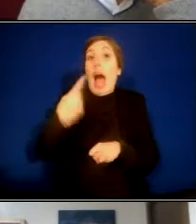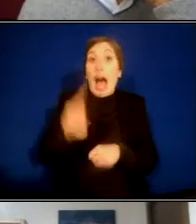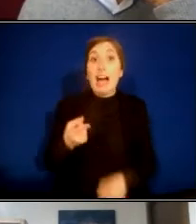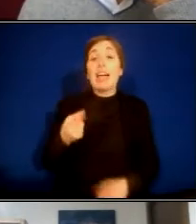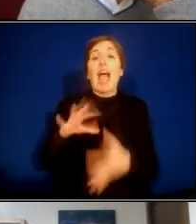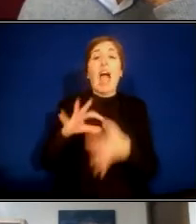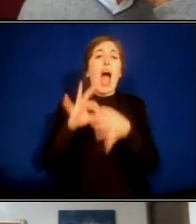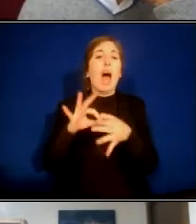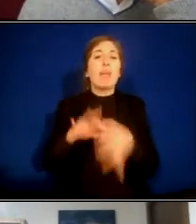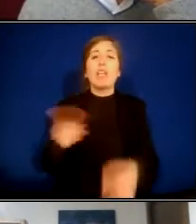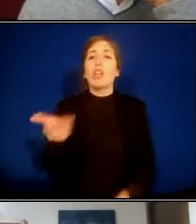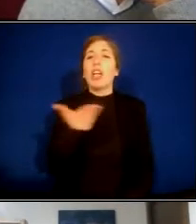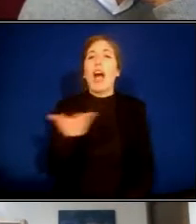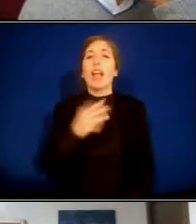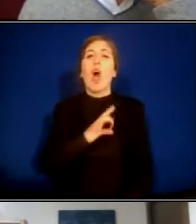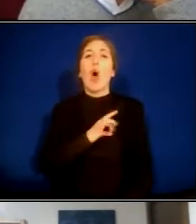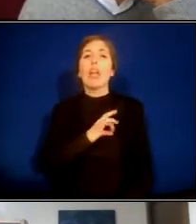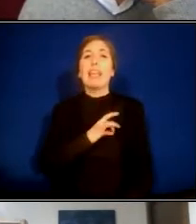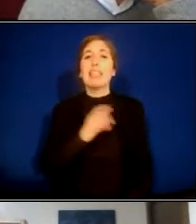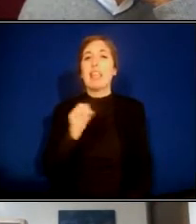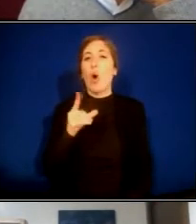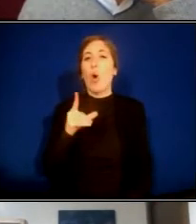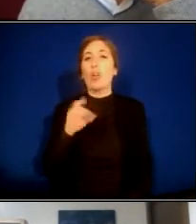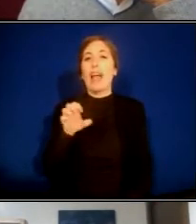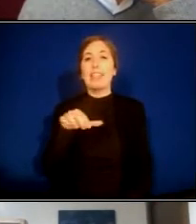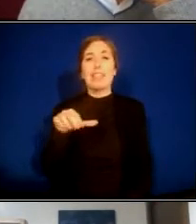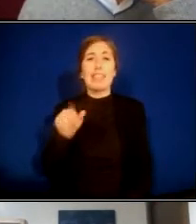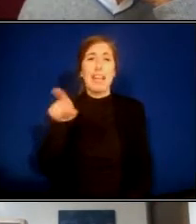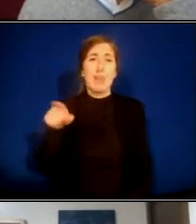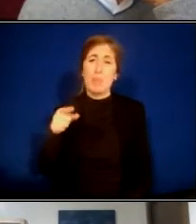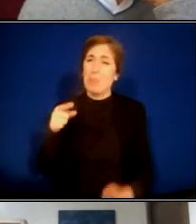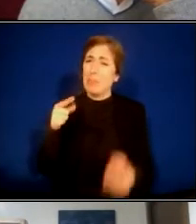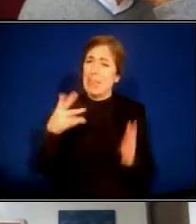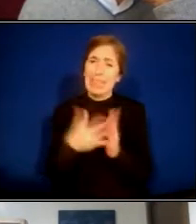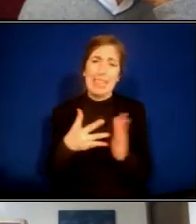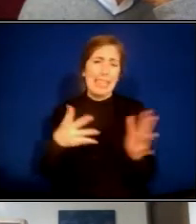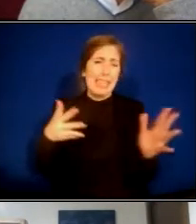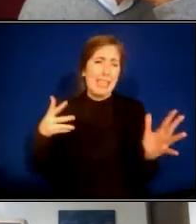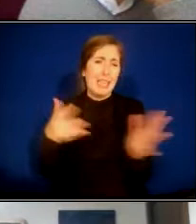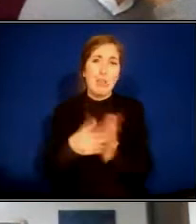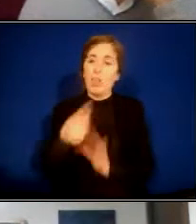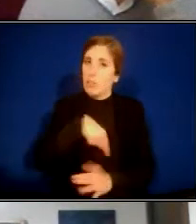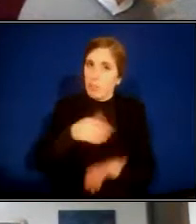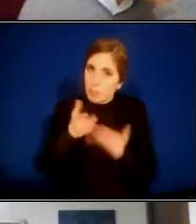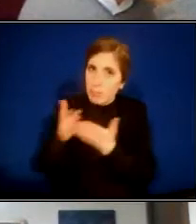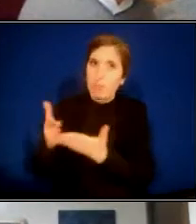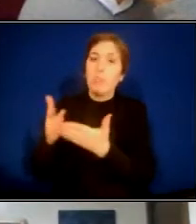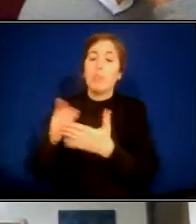in gravissima difficoltà. Abbiamo aperto insieme, stiamo studiando come appunto